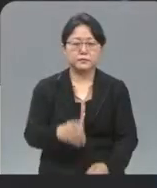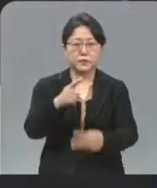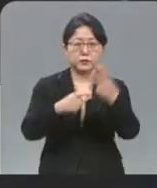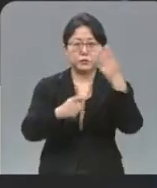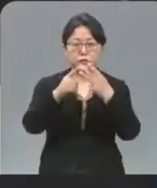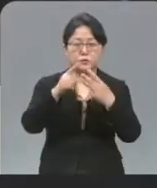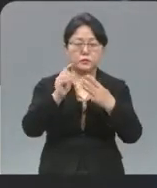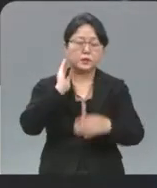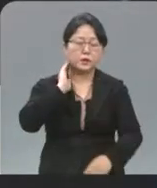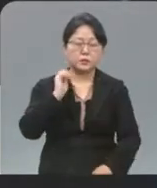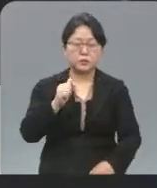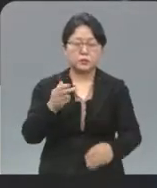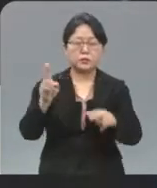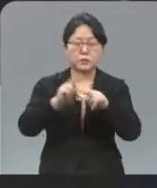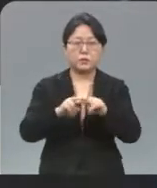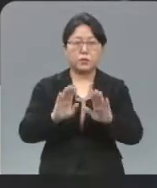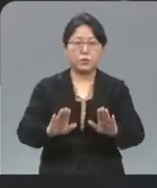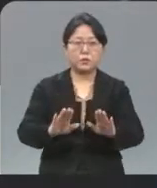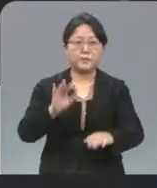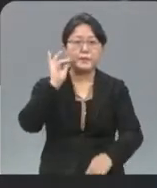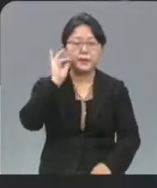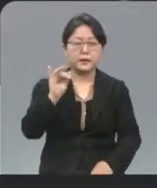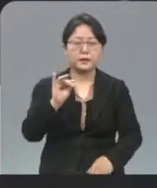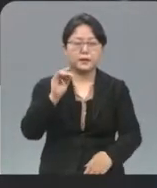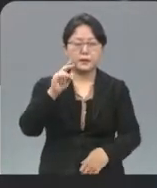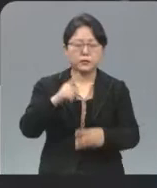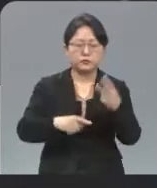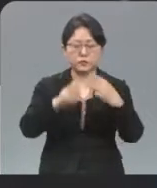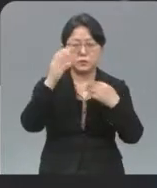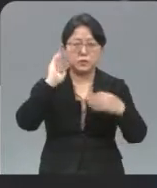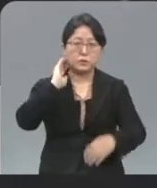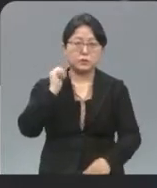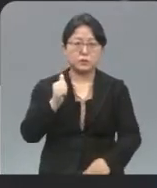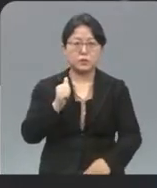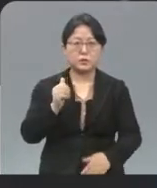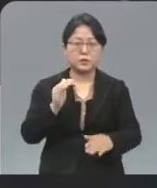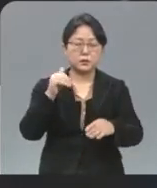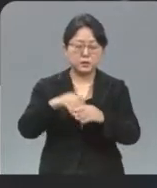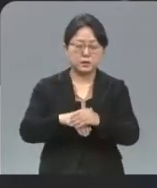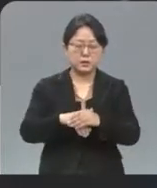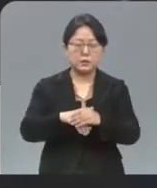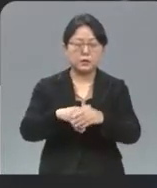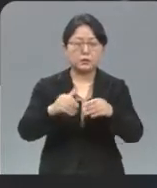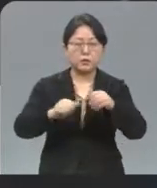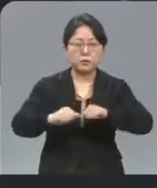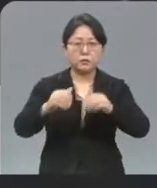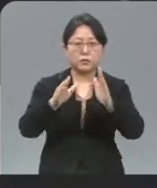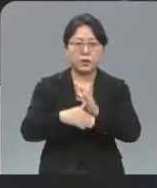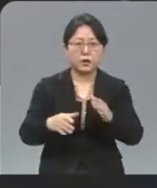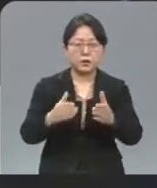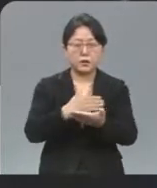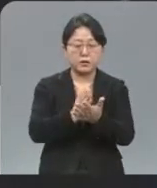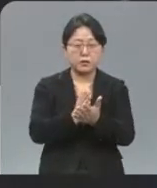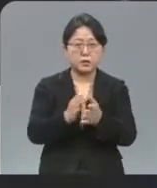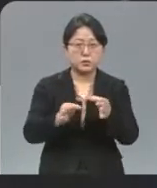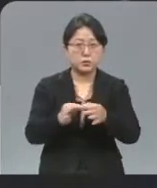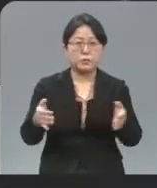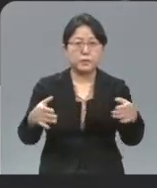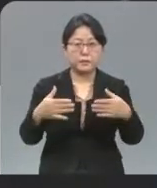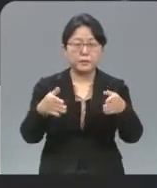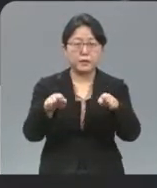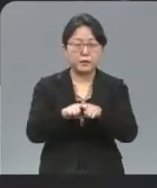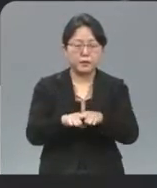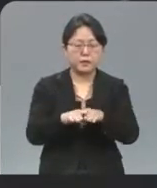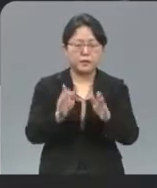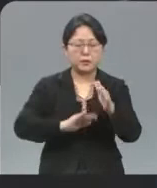윤석열 대통령이 취임한 지 오늘로 100일입니다. 윤 대통령은 대선 선거운동 당시 복합 쇼핑몰 유치 등 각종